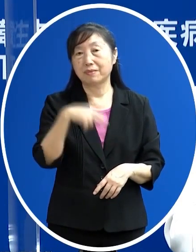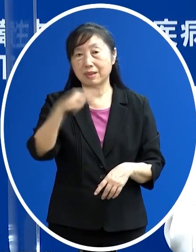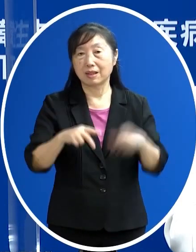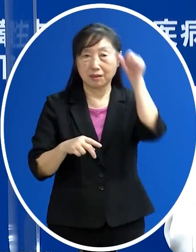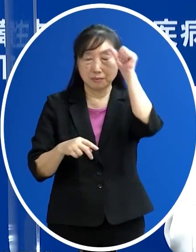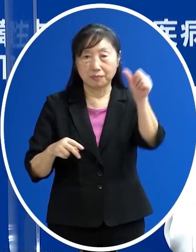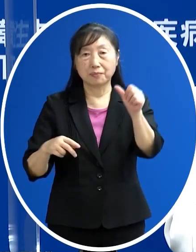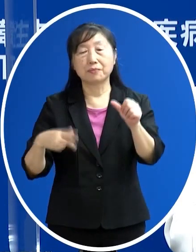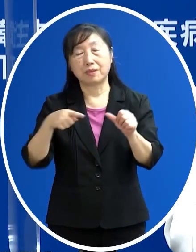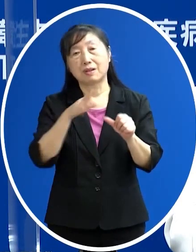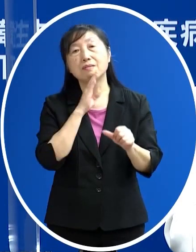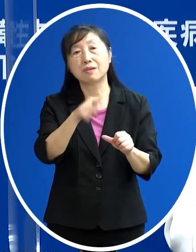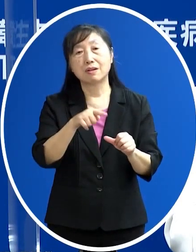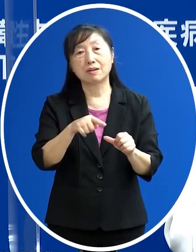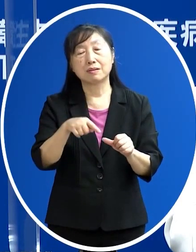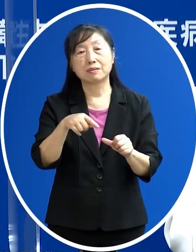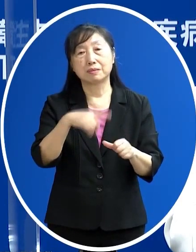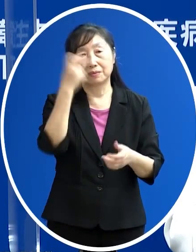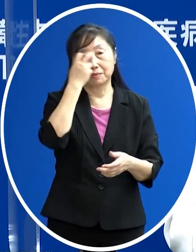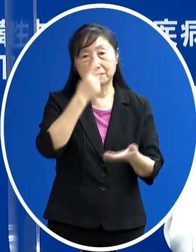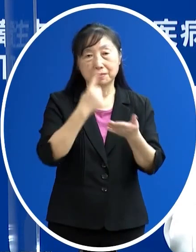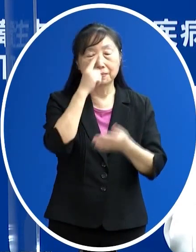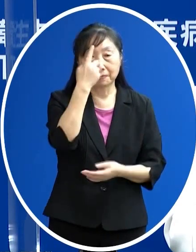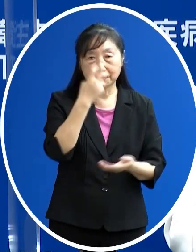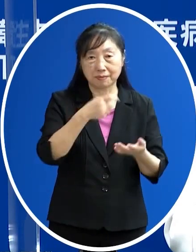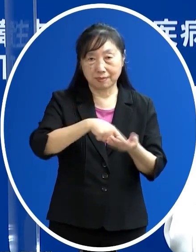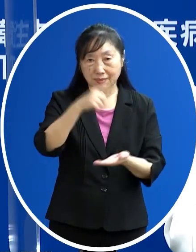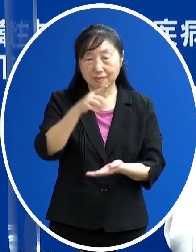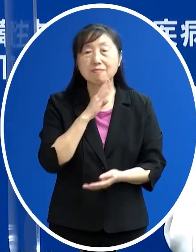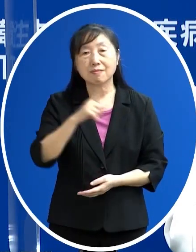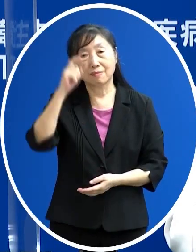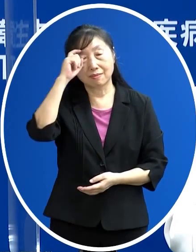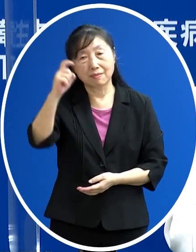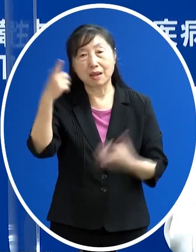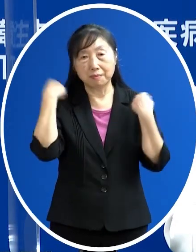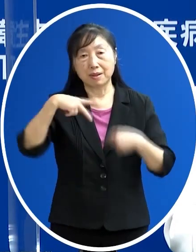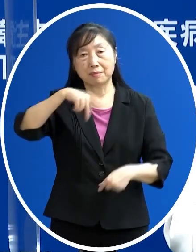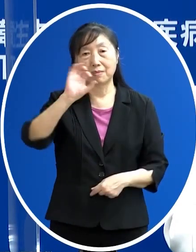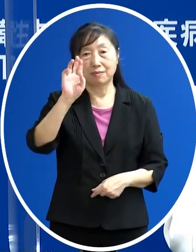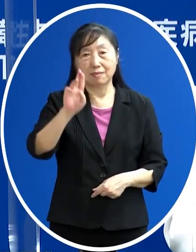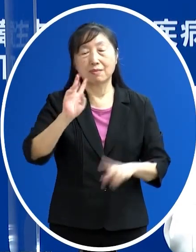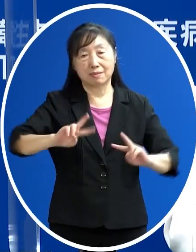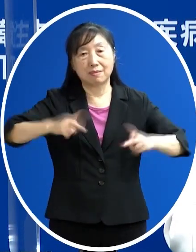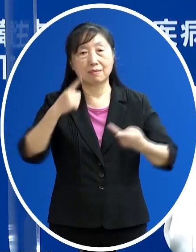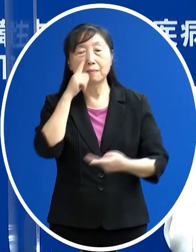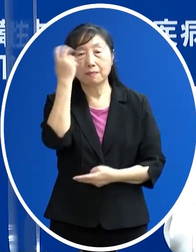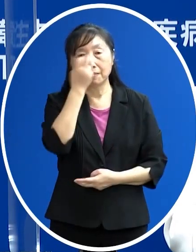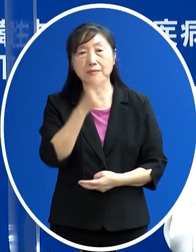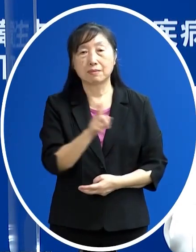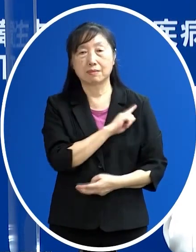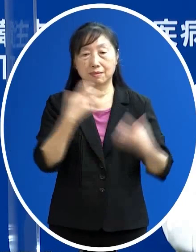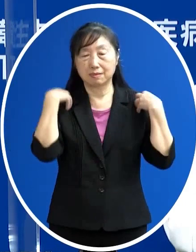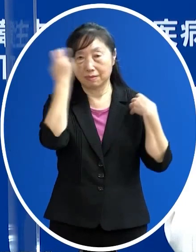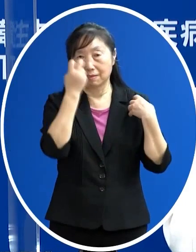期间有一个快筛一次，那第十天的 PCR 改成快筛，那另外自主健康管理的期间在